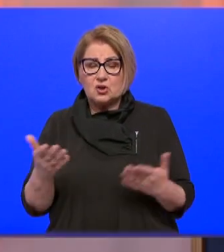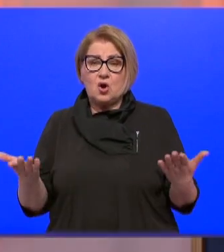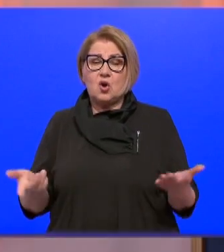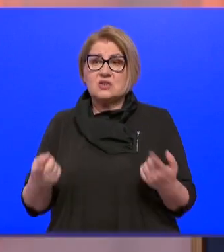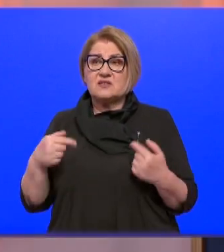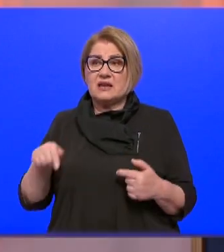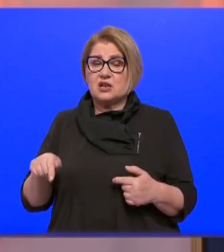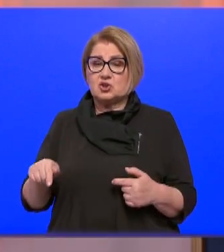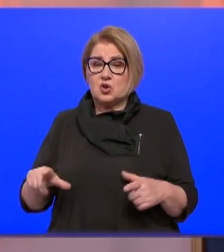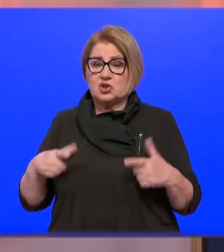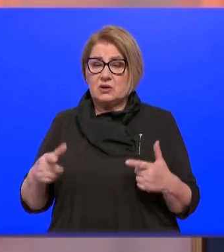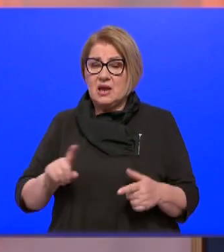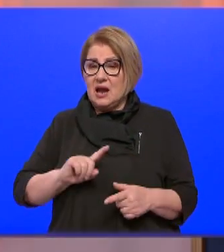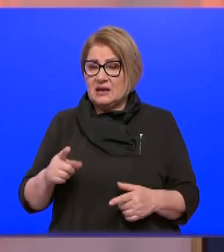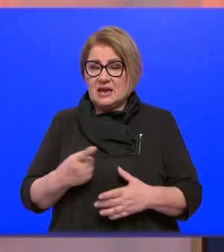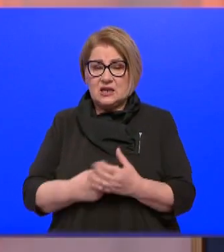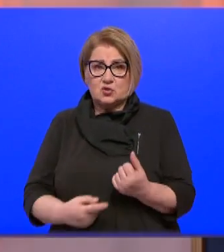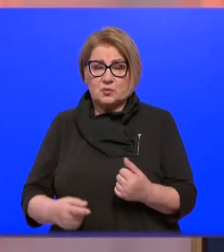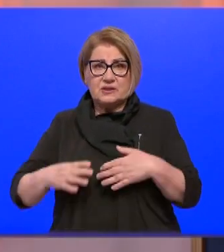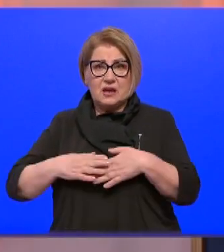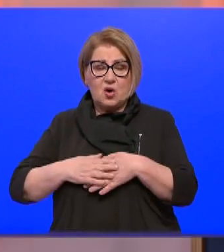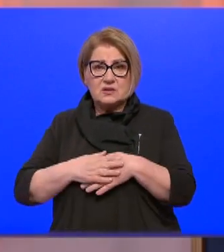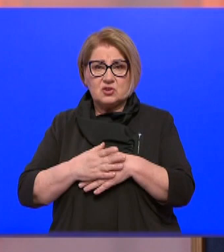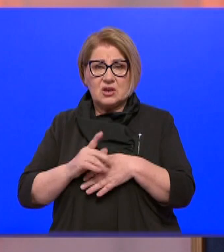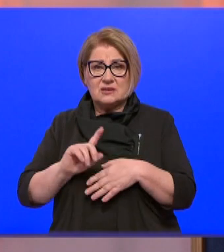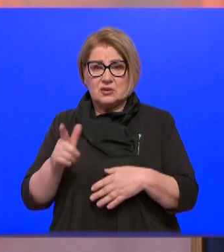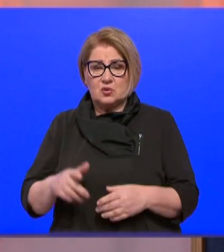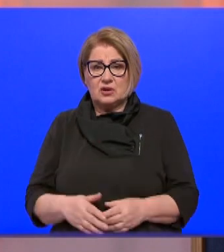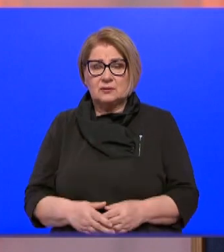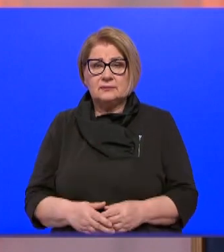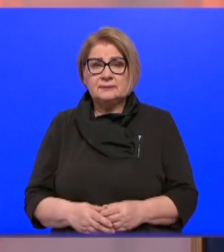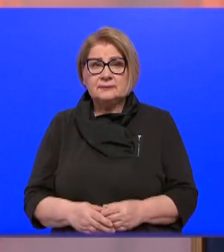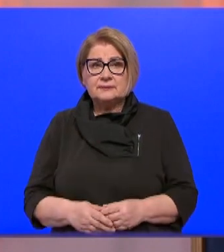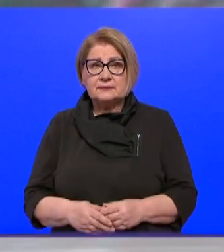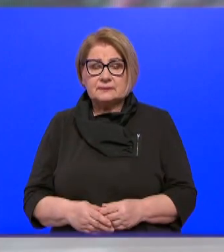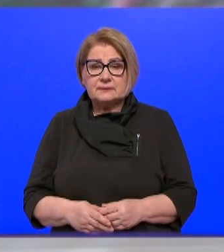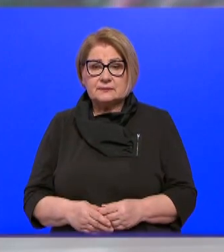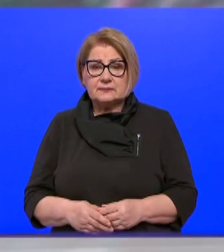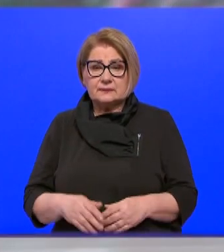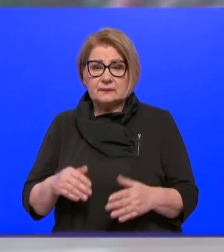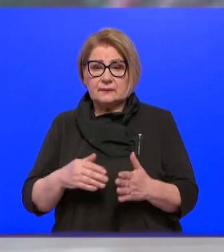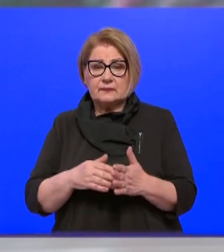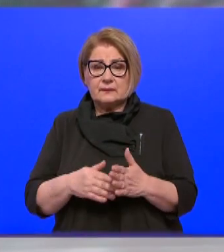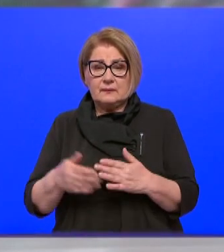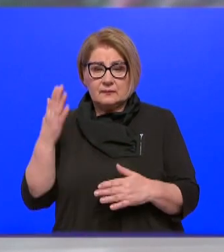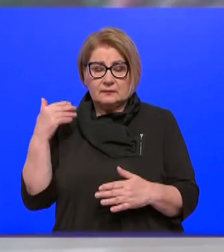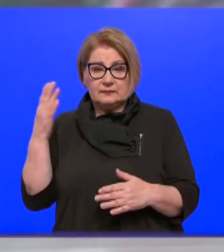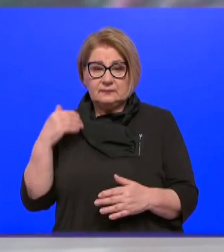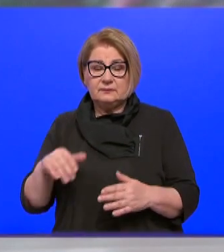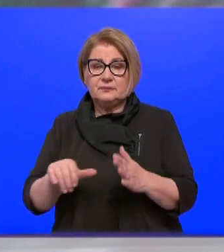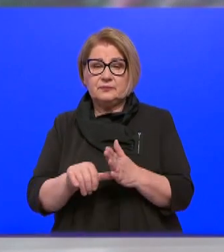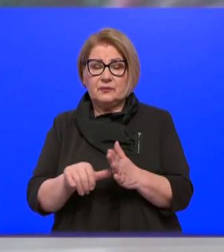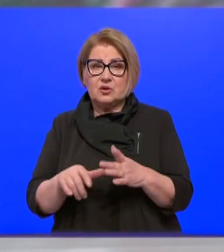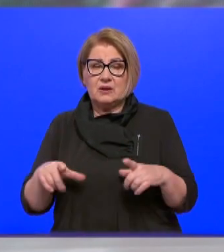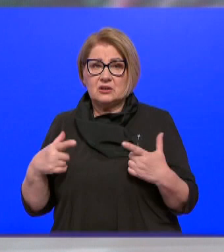čega živimo, ali nikako ne izgubiti osjećaj za drugoga. Pa ja bih tu nekako nas vratila možda na početak, jer ovo je normalan mm-hmm. život.